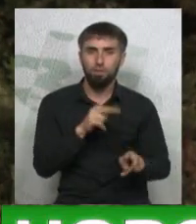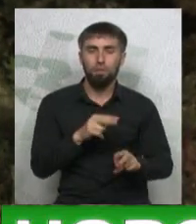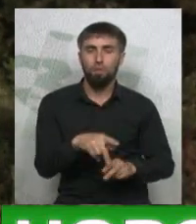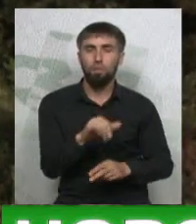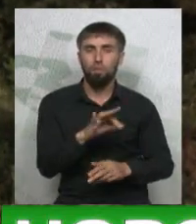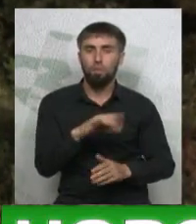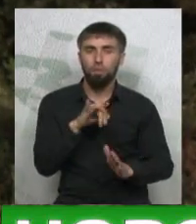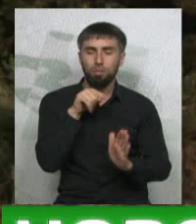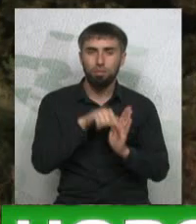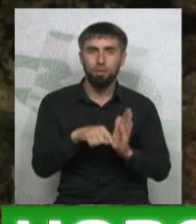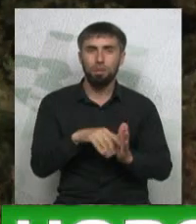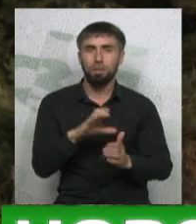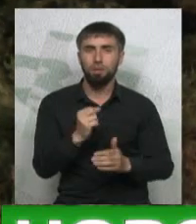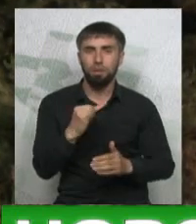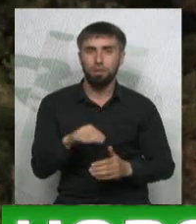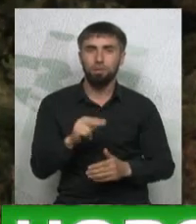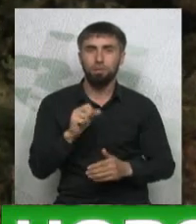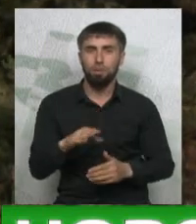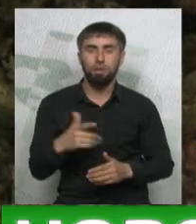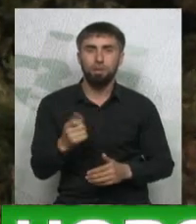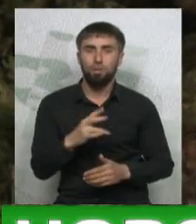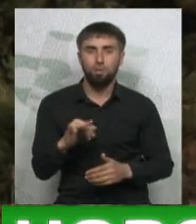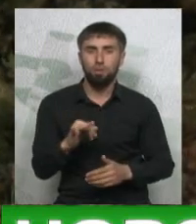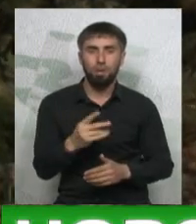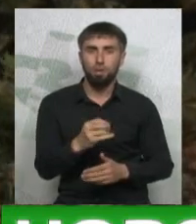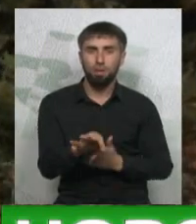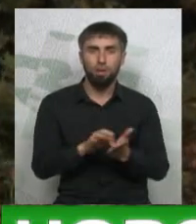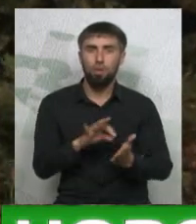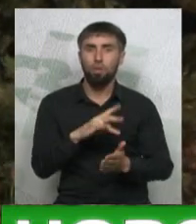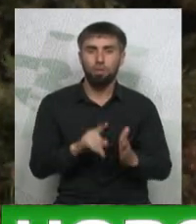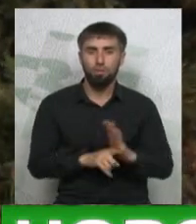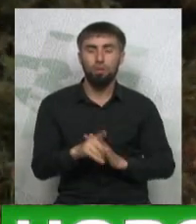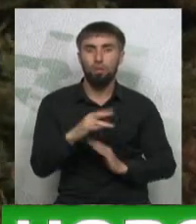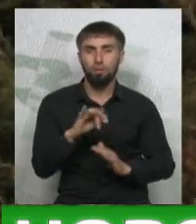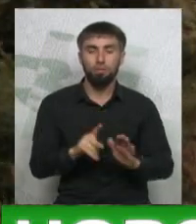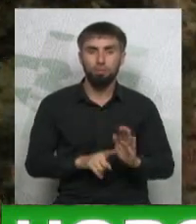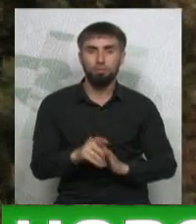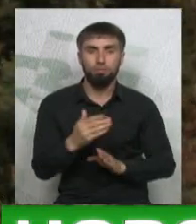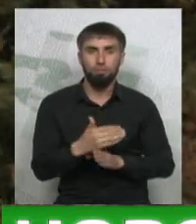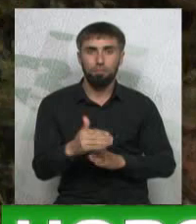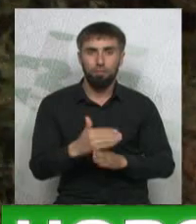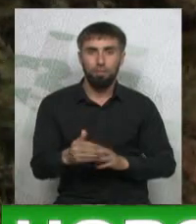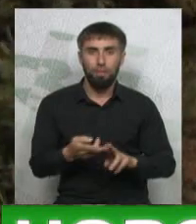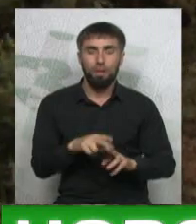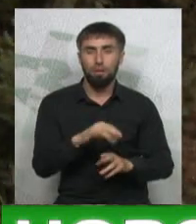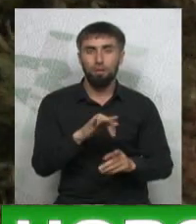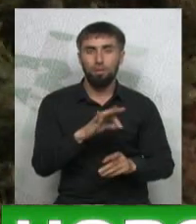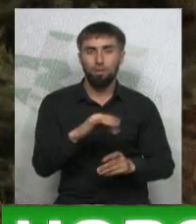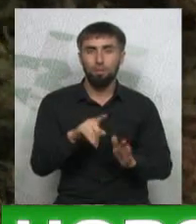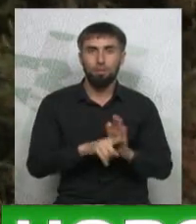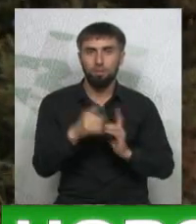пошел, мало чатти, мало сайти. Сразу забыл, мы шло, сана, тайки бога же, схочар. Тайки лохо